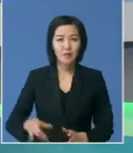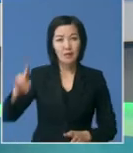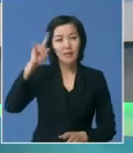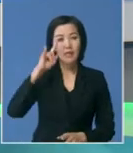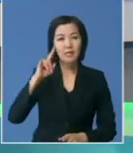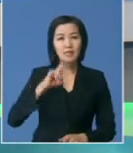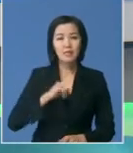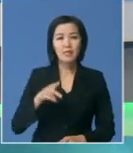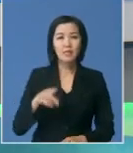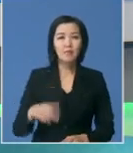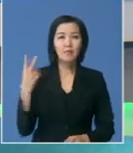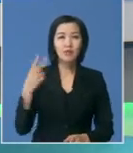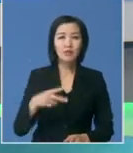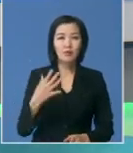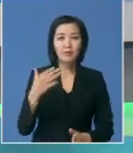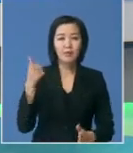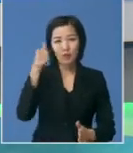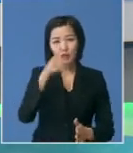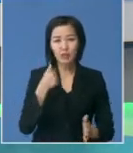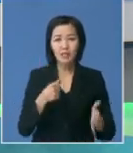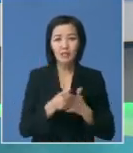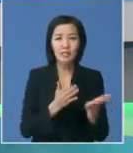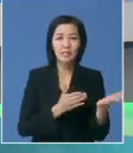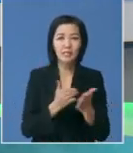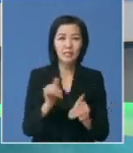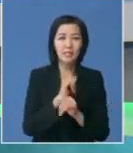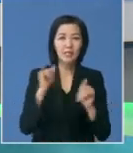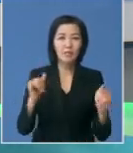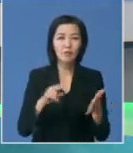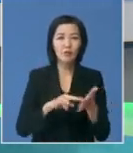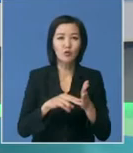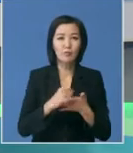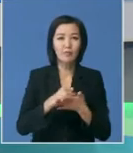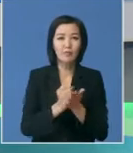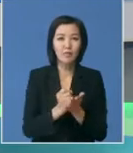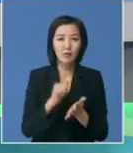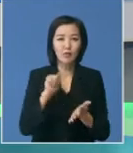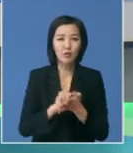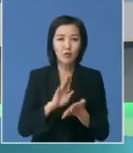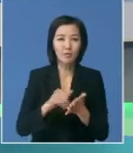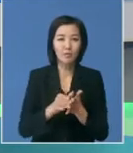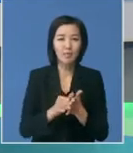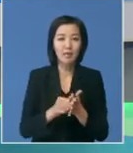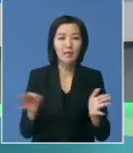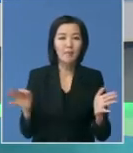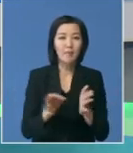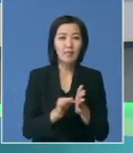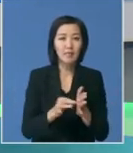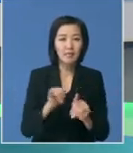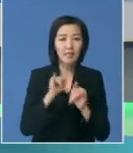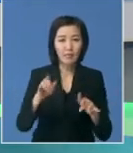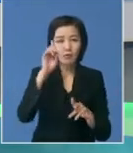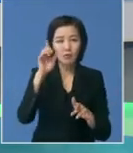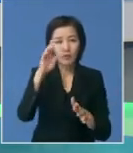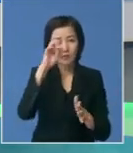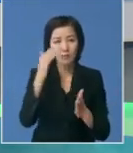Қазақстанның 2025 жылға дейінгі стратегиялық даму жоспары бекітілді. Құжаттың басты мақсаты дамыған 30 елдің қатарына ену. Экономиканың